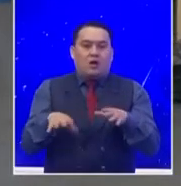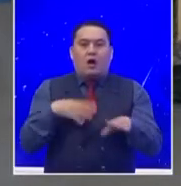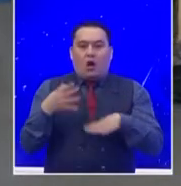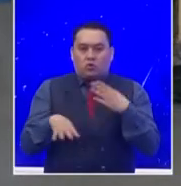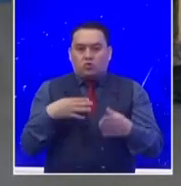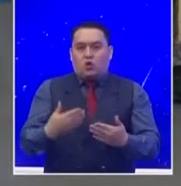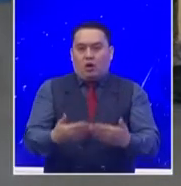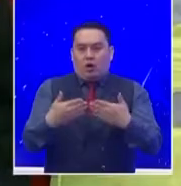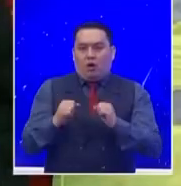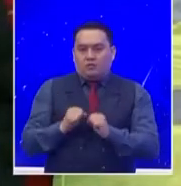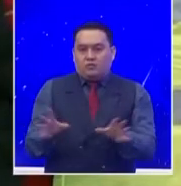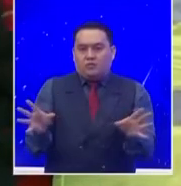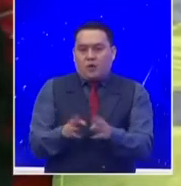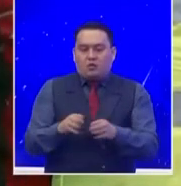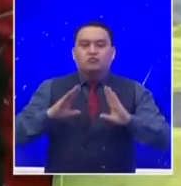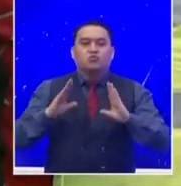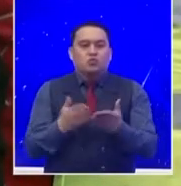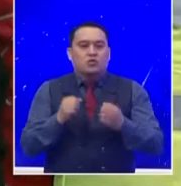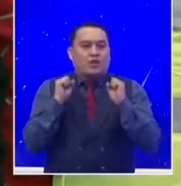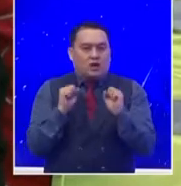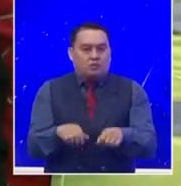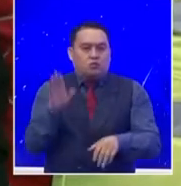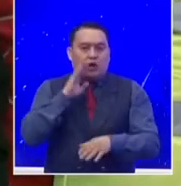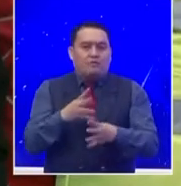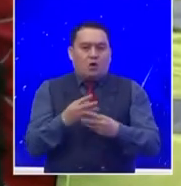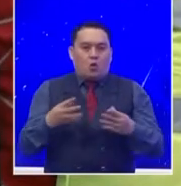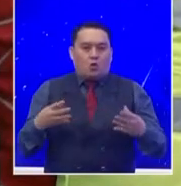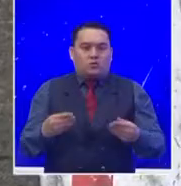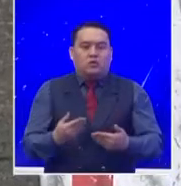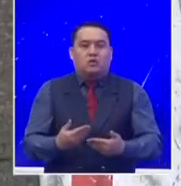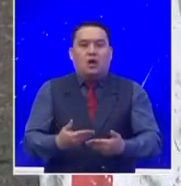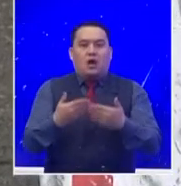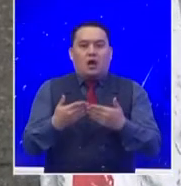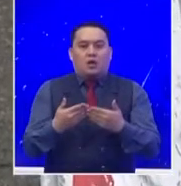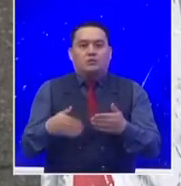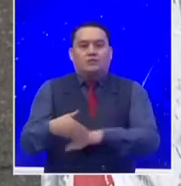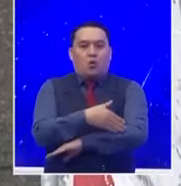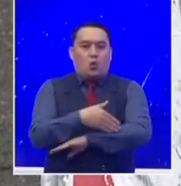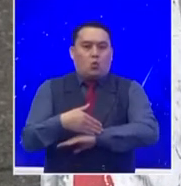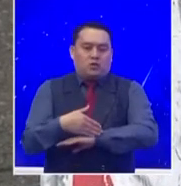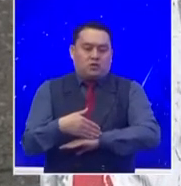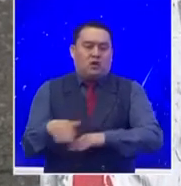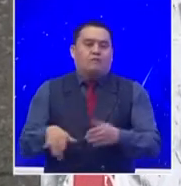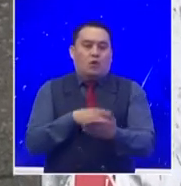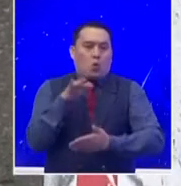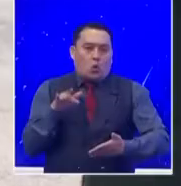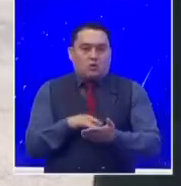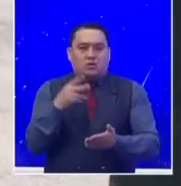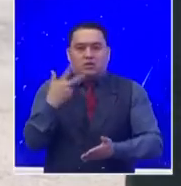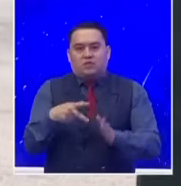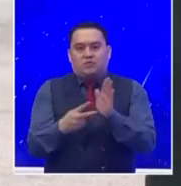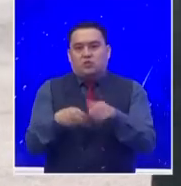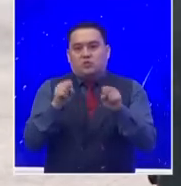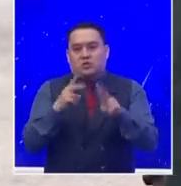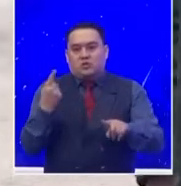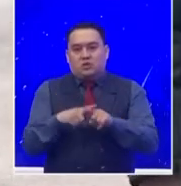все необходимые взаимодействия в случае реальной угрозы паводка и не допустить потопления улиц города. В учении задействованы 38 единиц